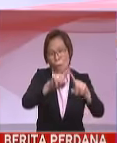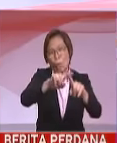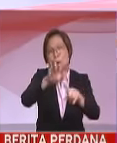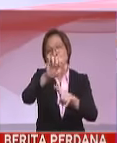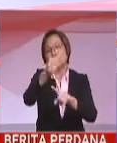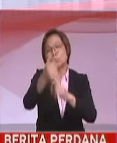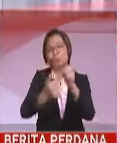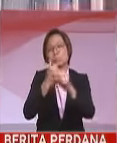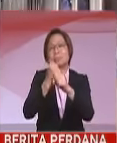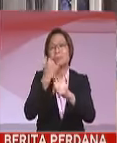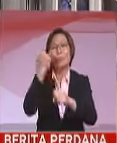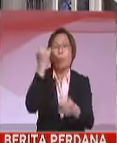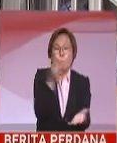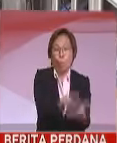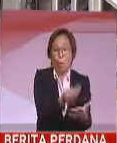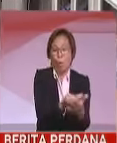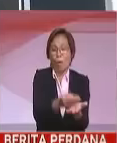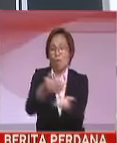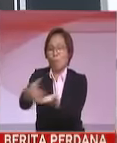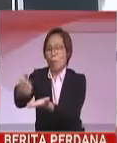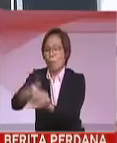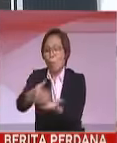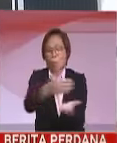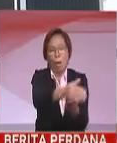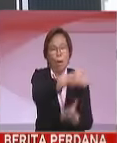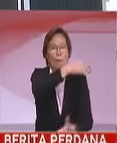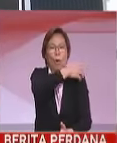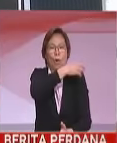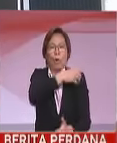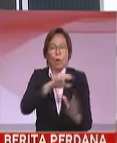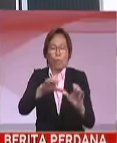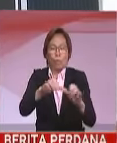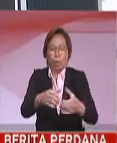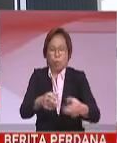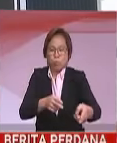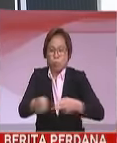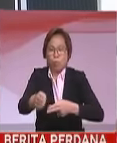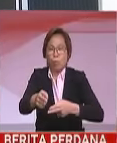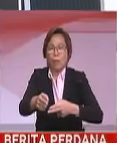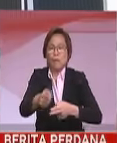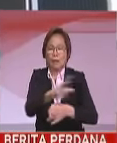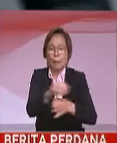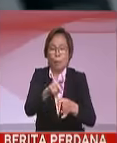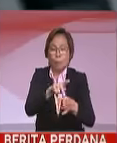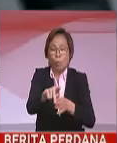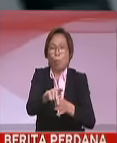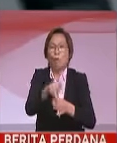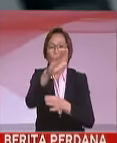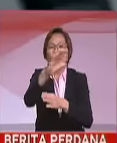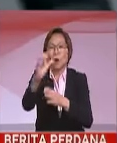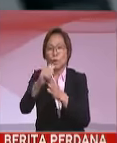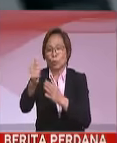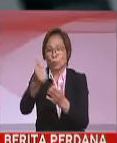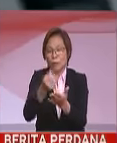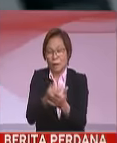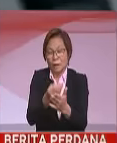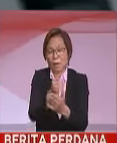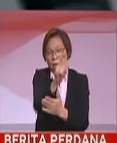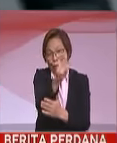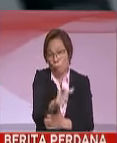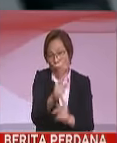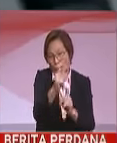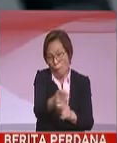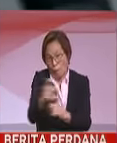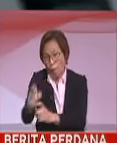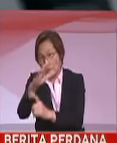Oktober lalu. Wang tersebut untuk diagihkan kepada pegawai kumpulan pengurusan dan profesional sebanyak RM500 seorang.